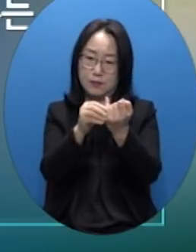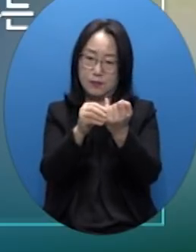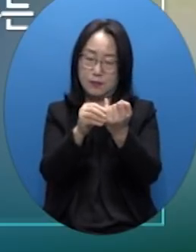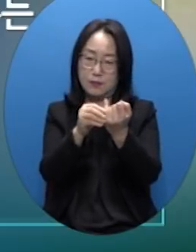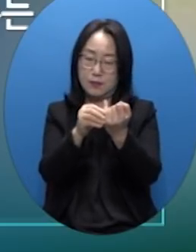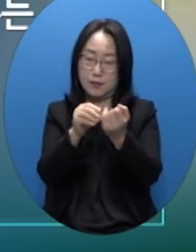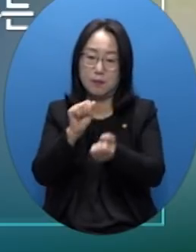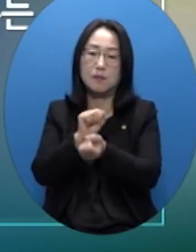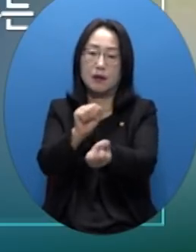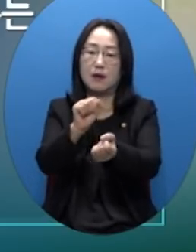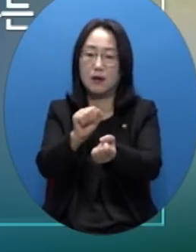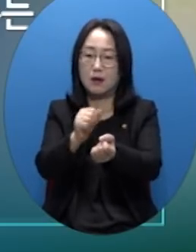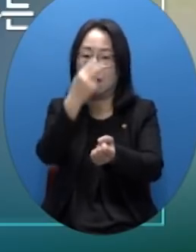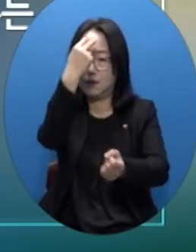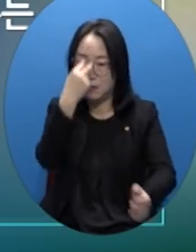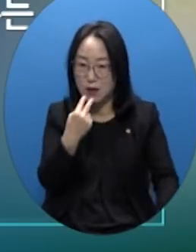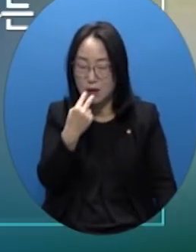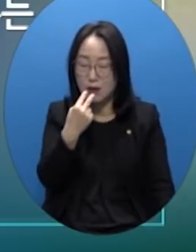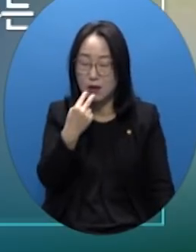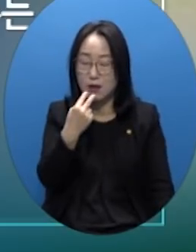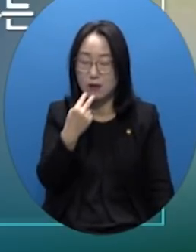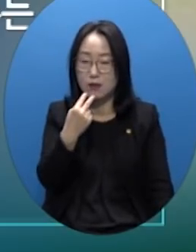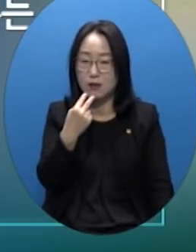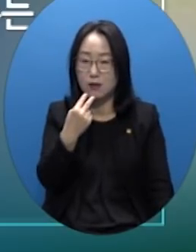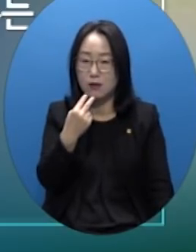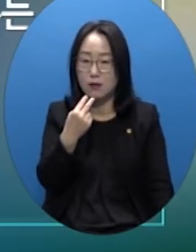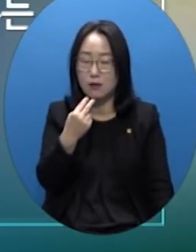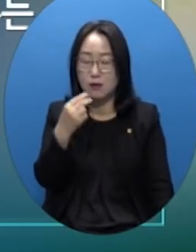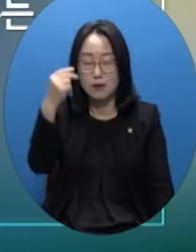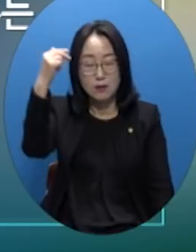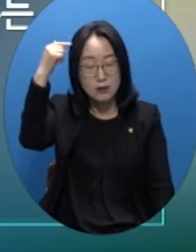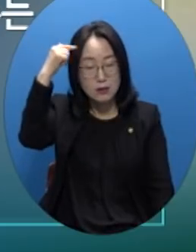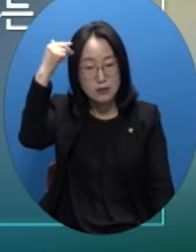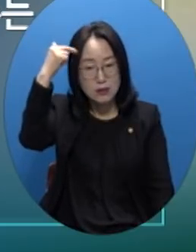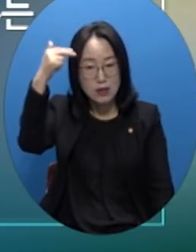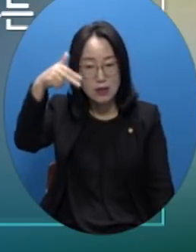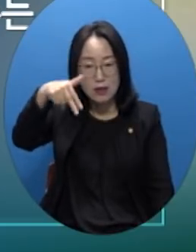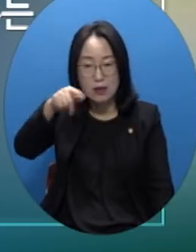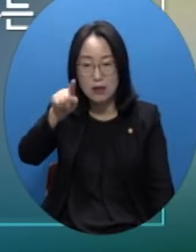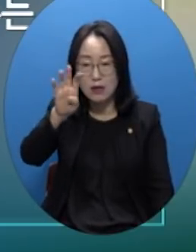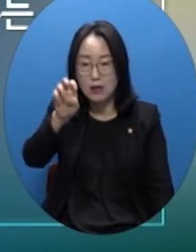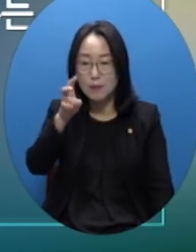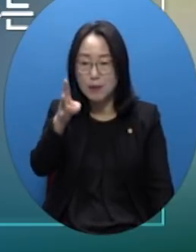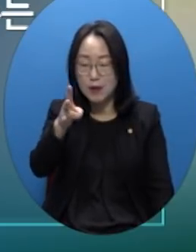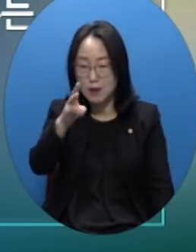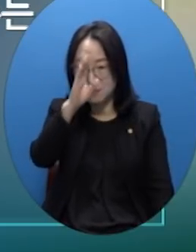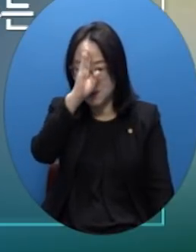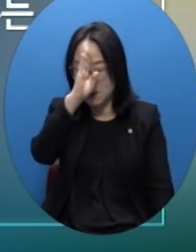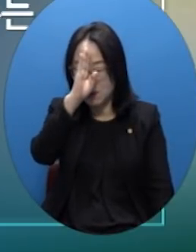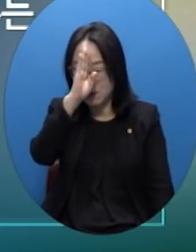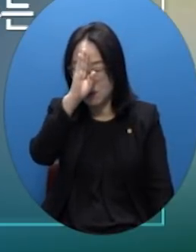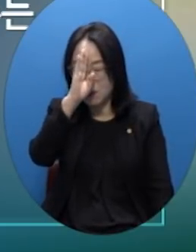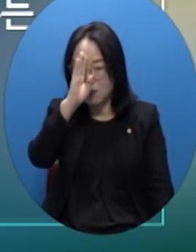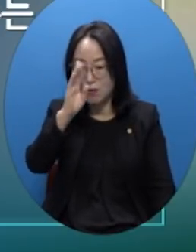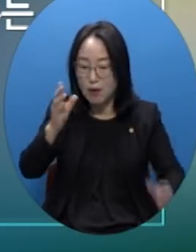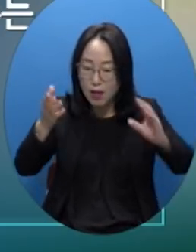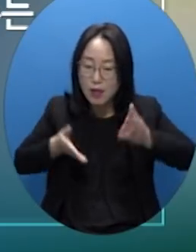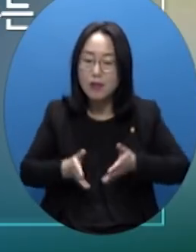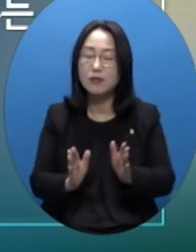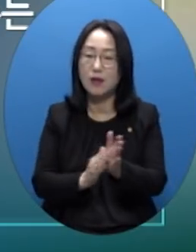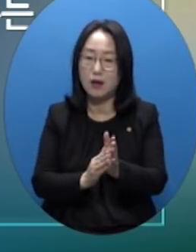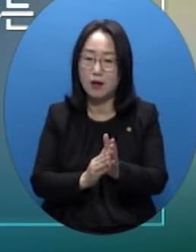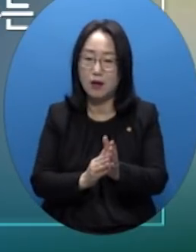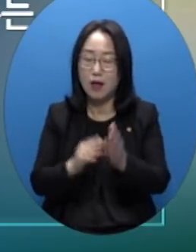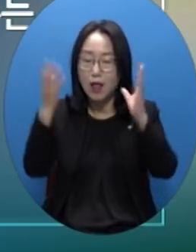앞을 보지 못하고 그리고 자폐증을 앓는 그러한 모습이 되었습니다 그 이름이 크리스토퍼